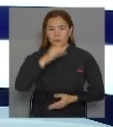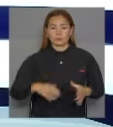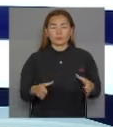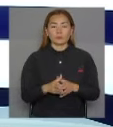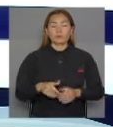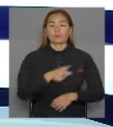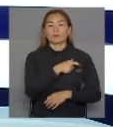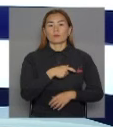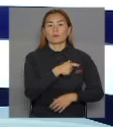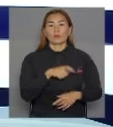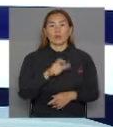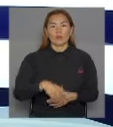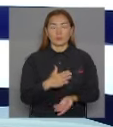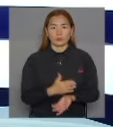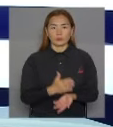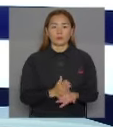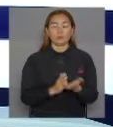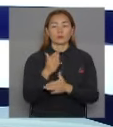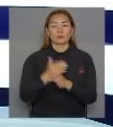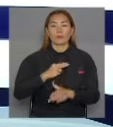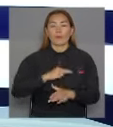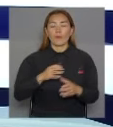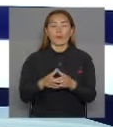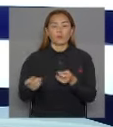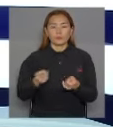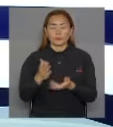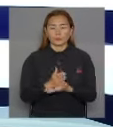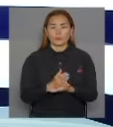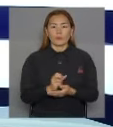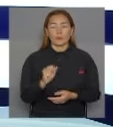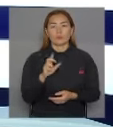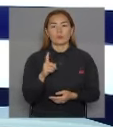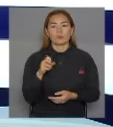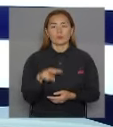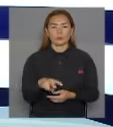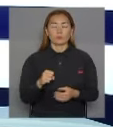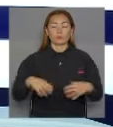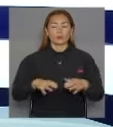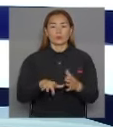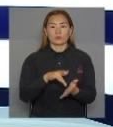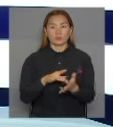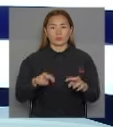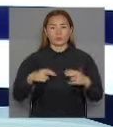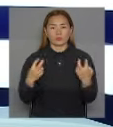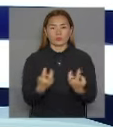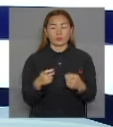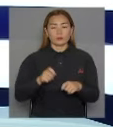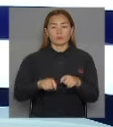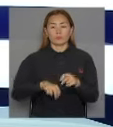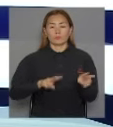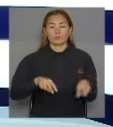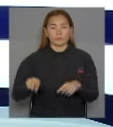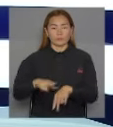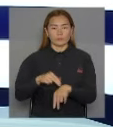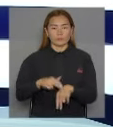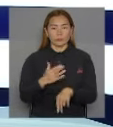Республикасының парламенті мәжілісінің депутаты, кеңес жұмыс тобы жетекшісі Абзал Құспан және партия орталық аппараты бақылау департаментінің